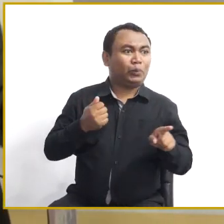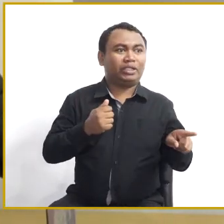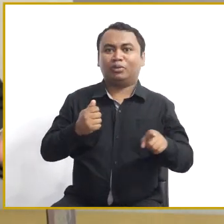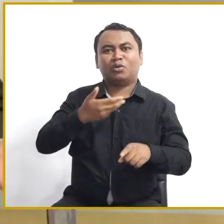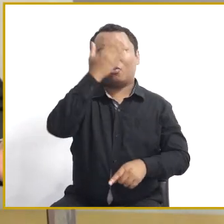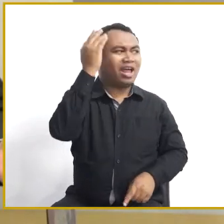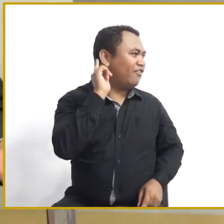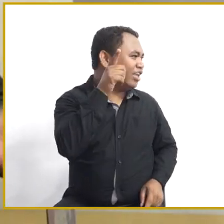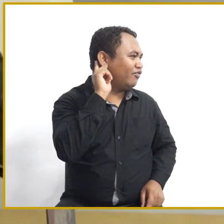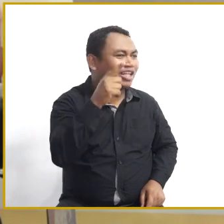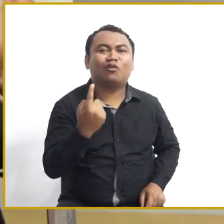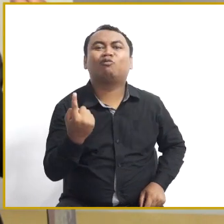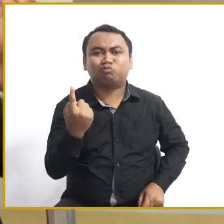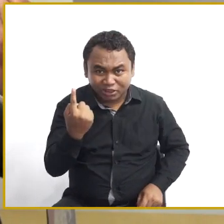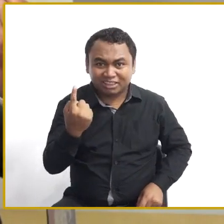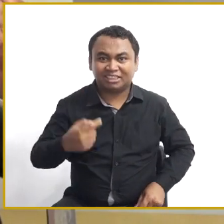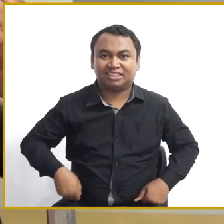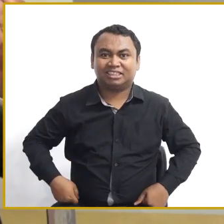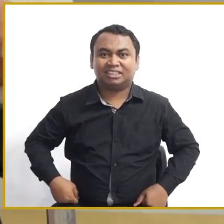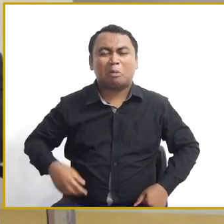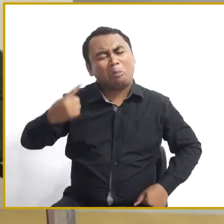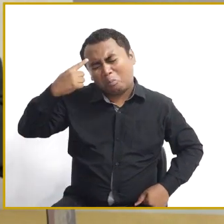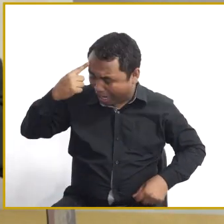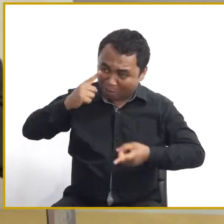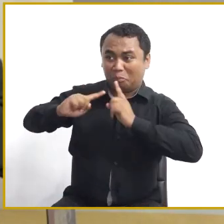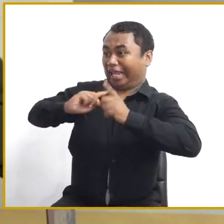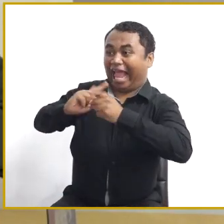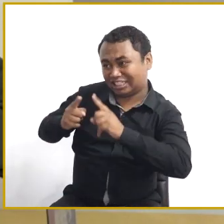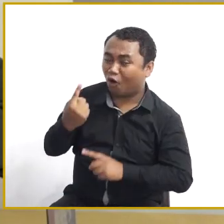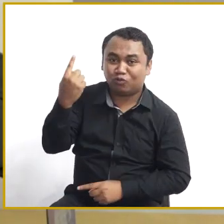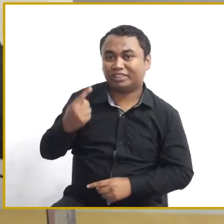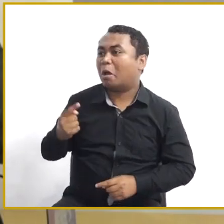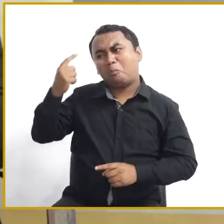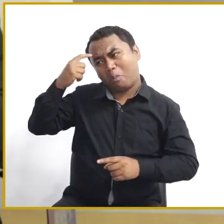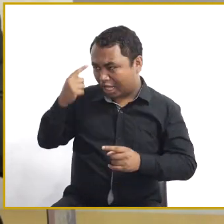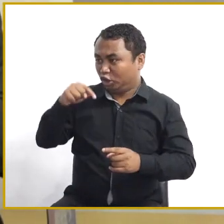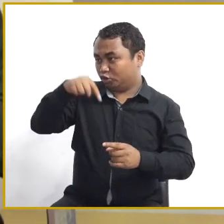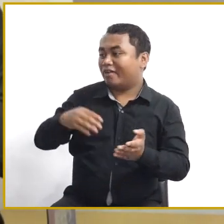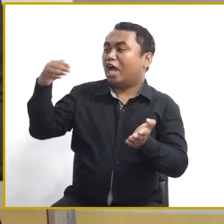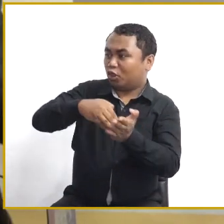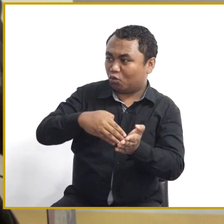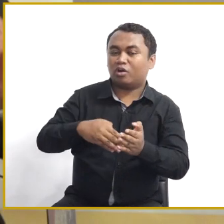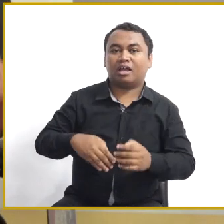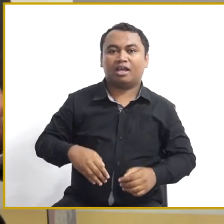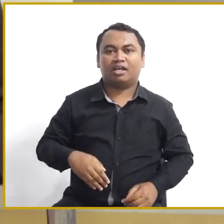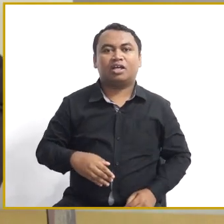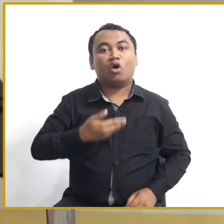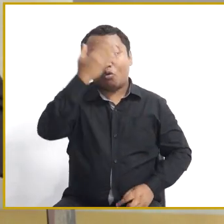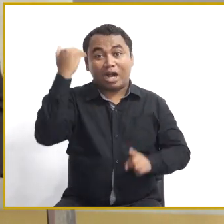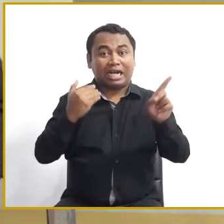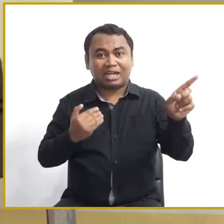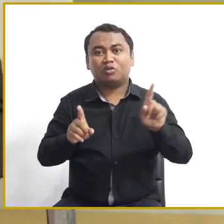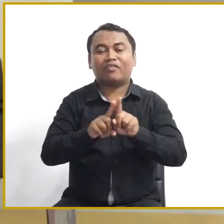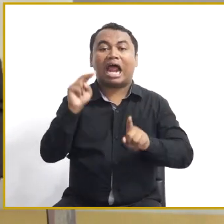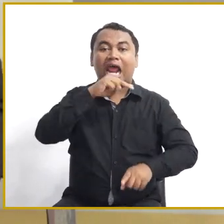sakabelo io mahay izy tsika nefa lazaina hoe ampanera tsy mpanery ireny commercialy ny